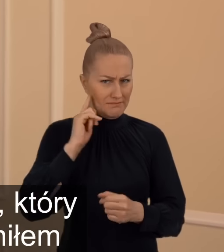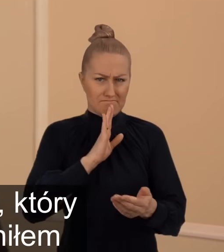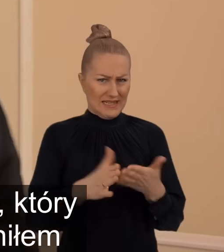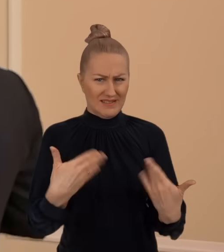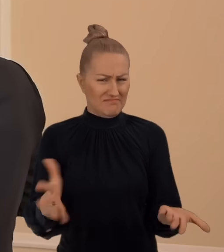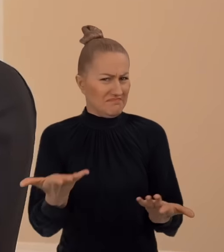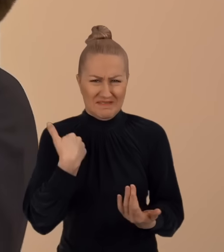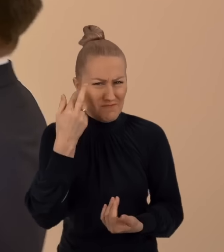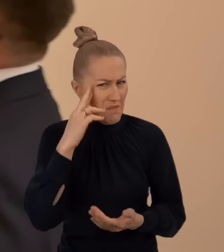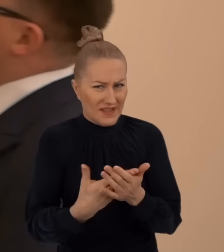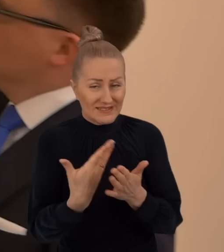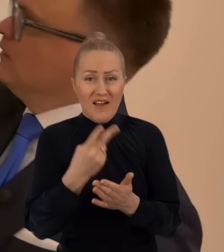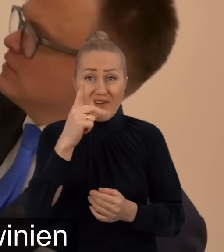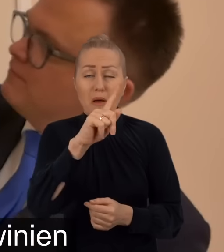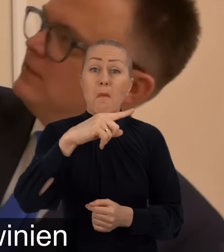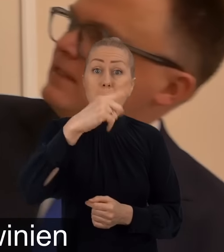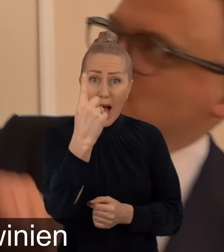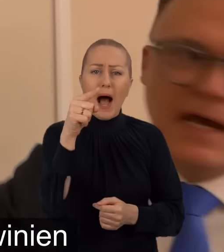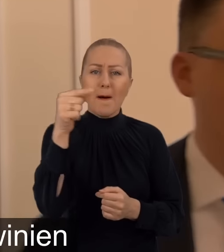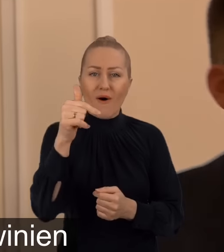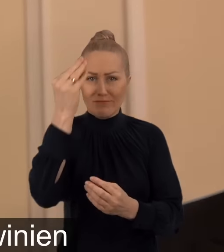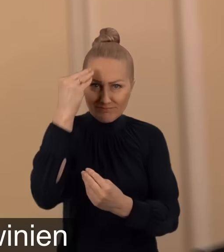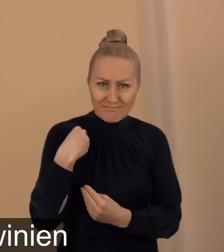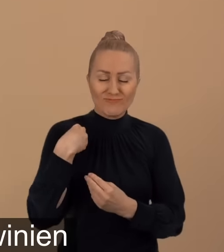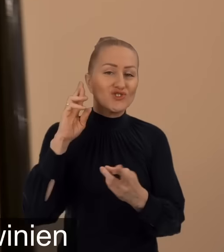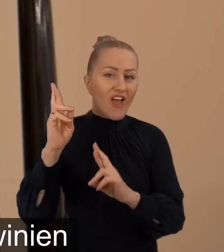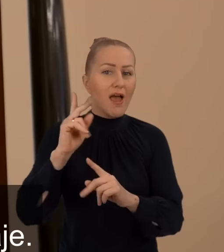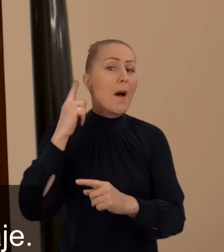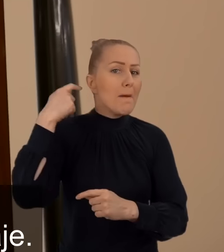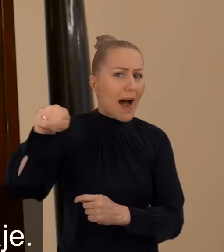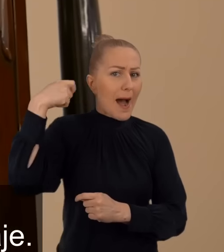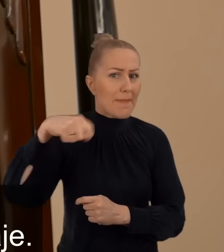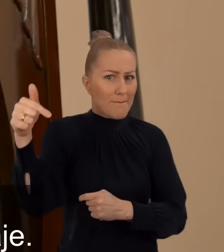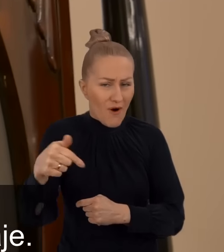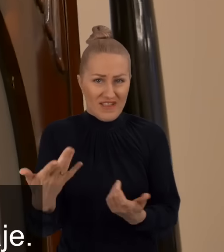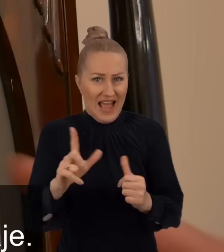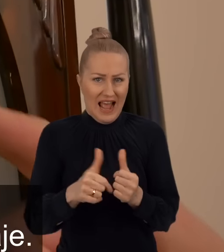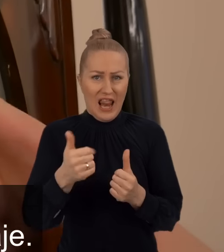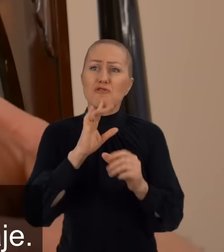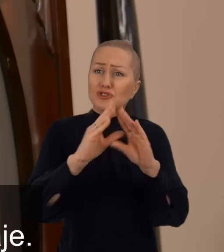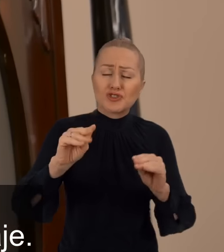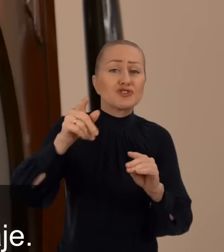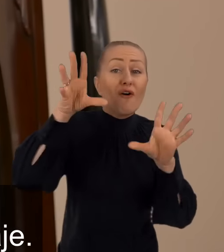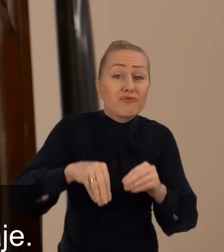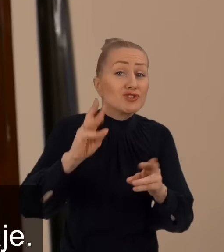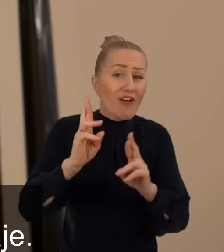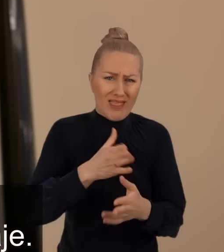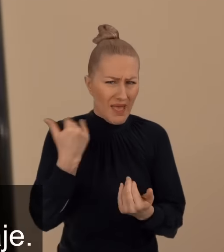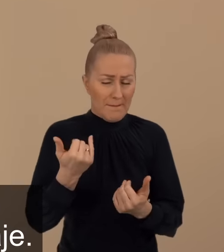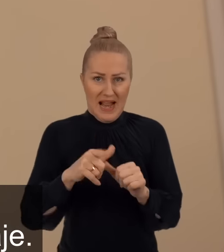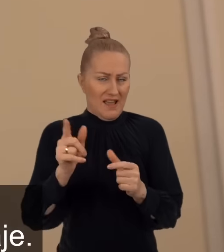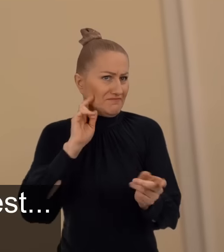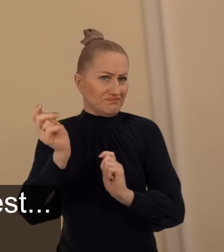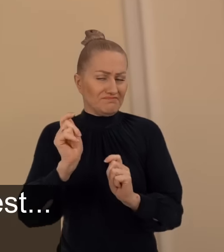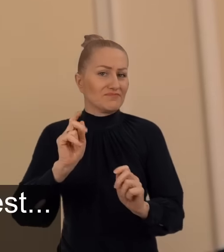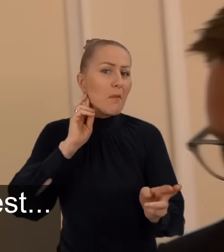rozkminiłem. Przyznam szczerze, ustawiony jest na strajk, więc powinien wydawać z siebie dźwięki, a nie na silent, ale ich